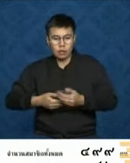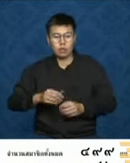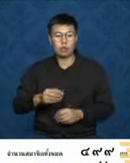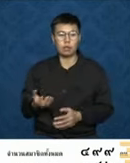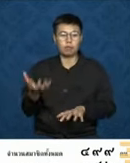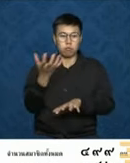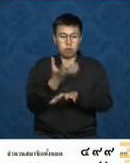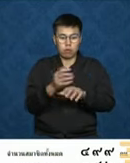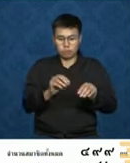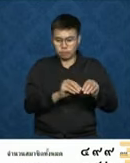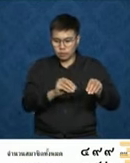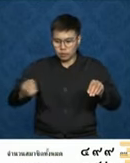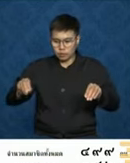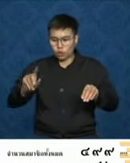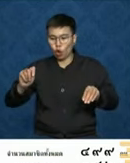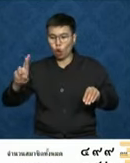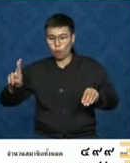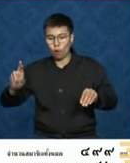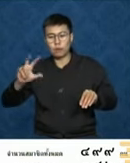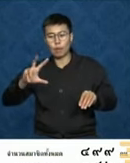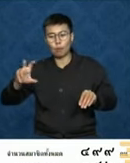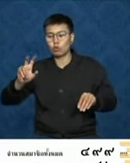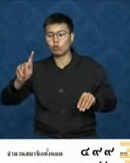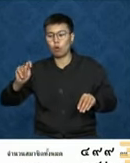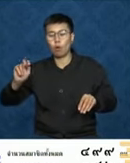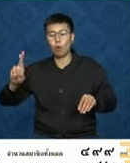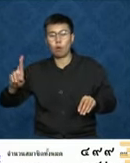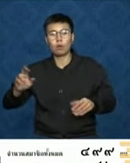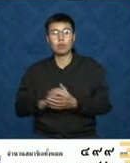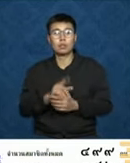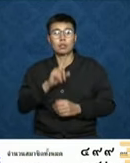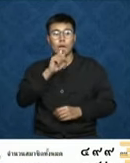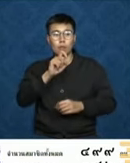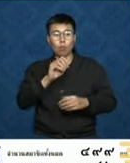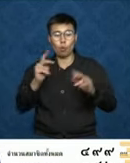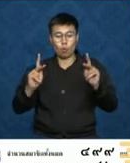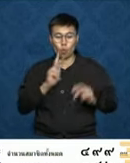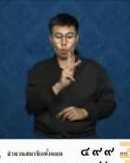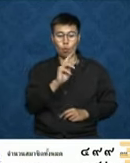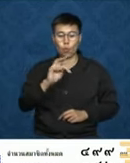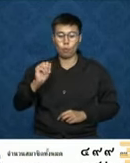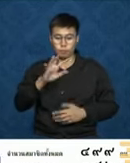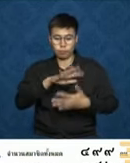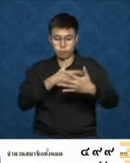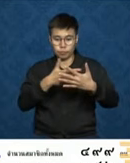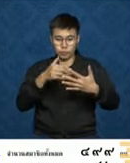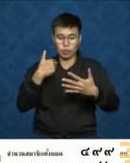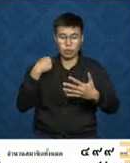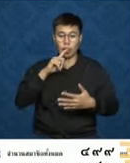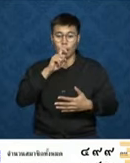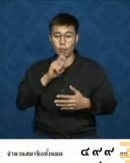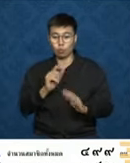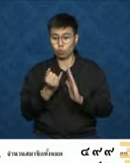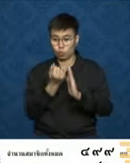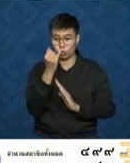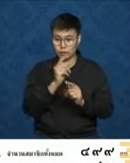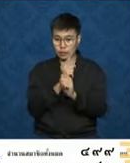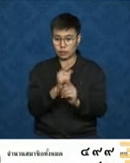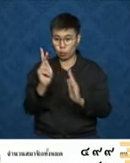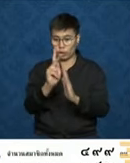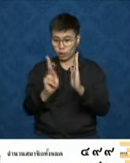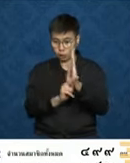เกินกว่า 300ตรางเมตในพื้นที่นี้จึงขอหาือไปยังกรมโยธาธิการและผังเมืองว่าใบอนุญาตนี้ถูกต้องตามกฎกระทรวงหรือไม่รวม